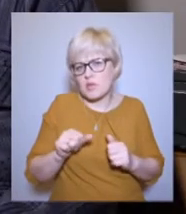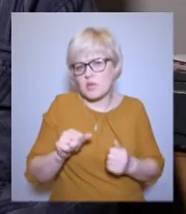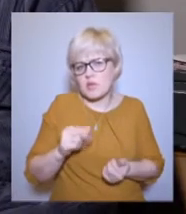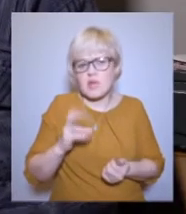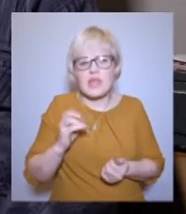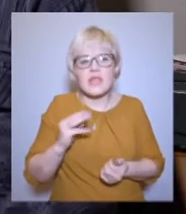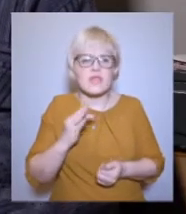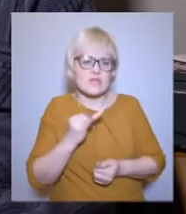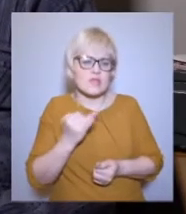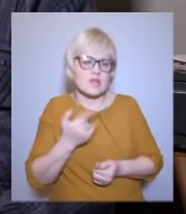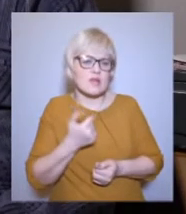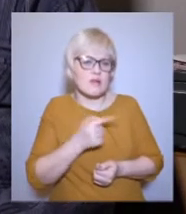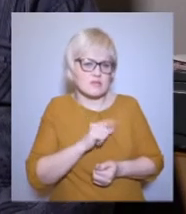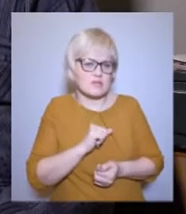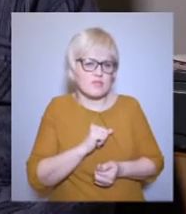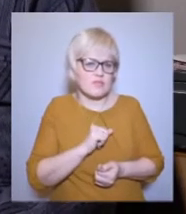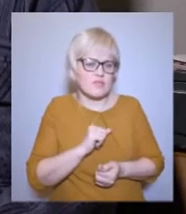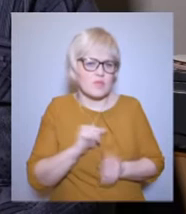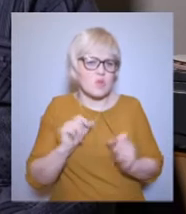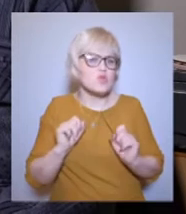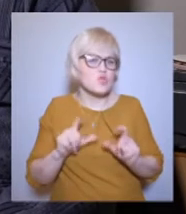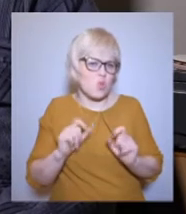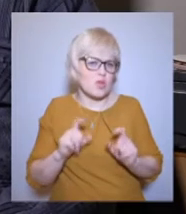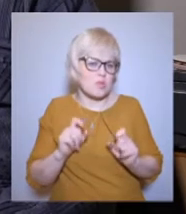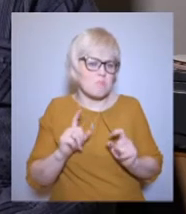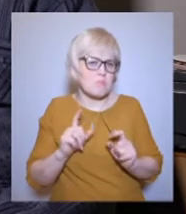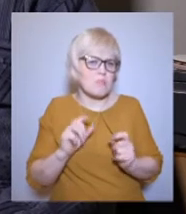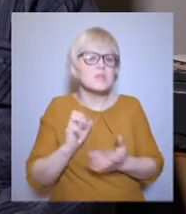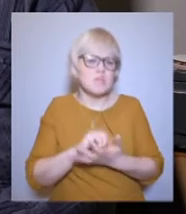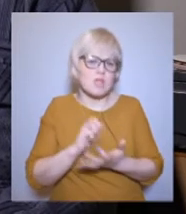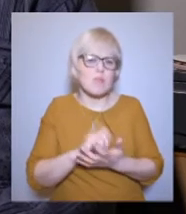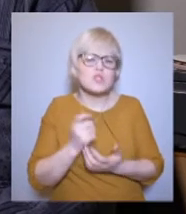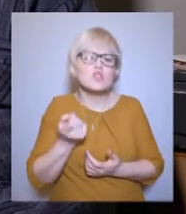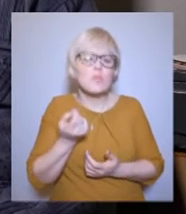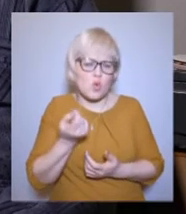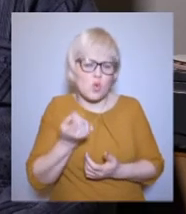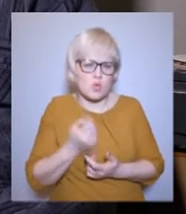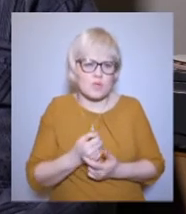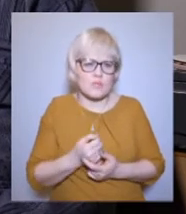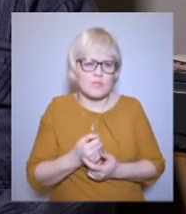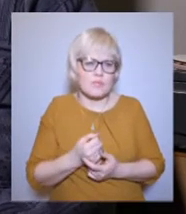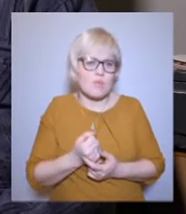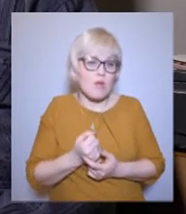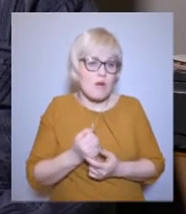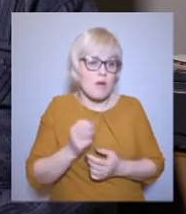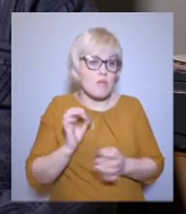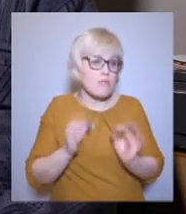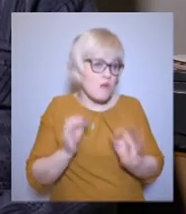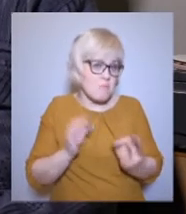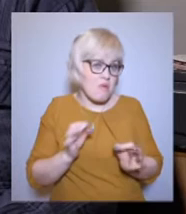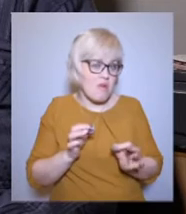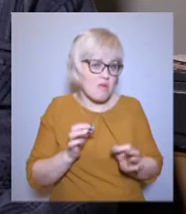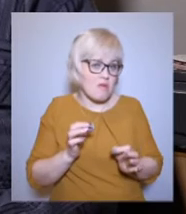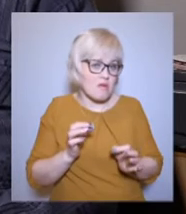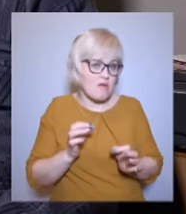месторождения, частники их эксплуатируют. А нового ничего не ищется, кроме, конечно, газа и нефти. А все остальное